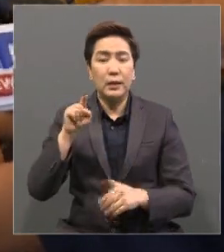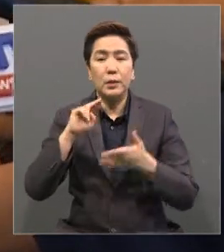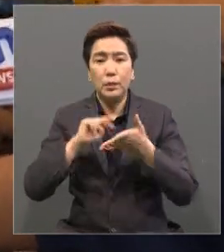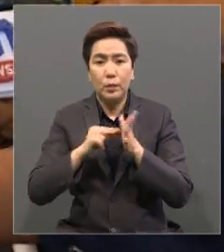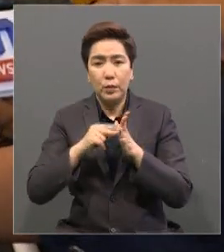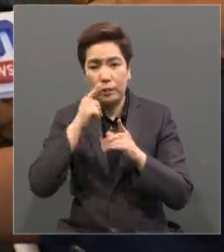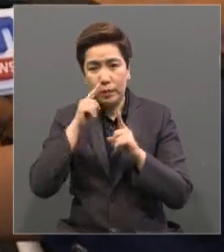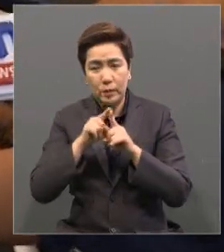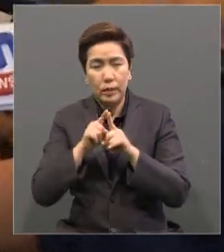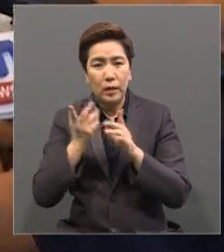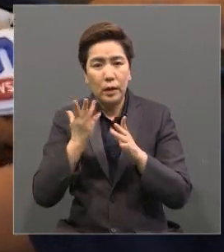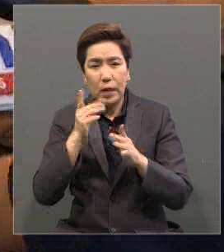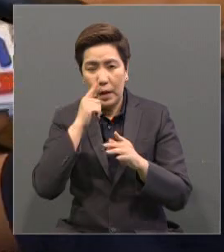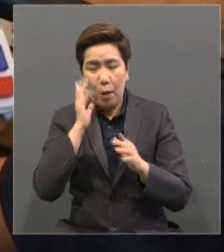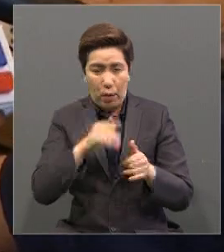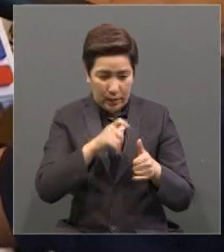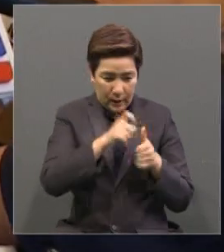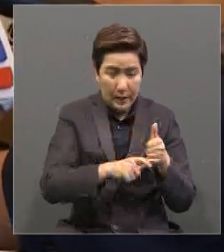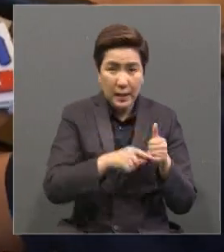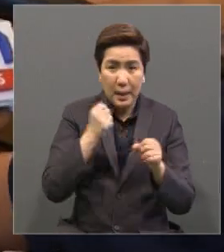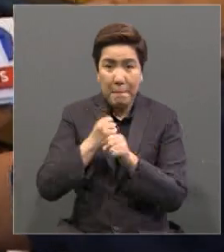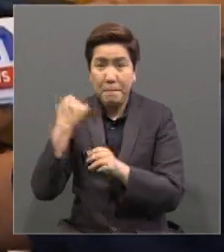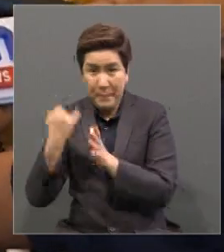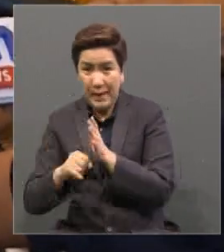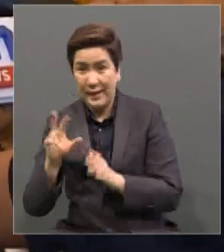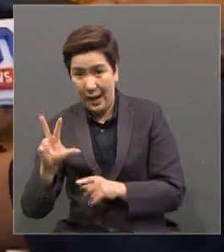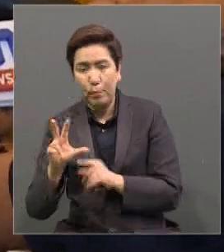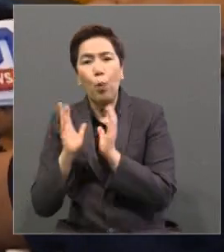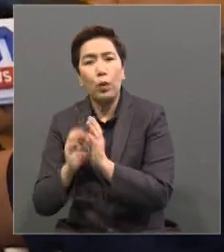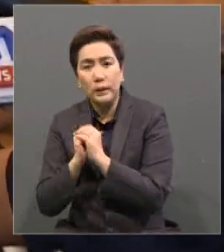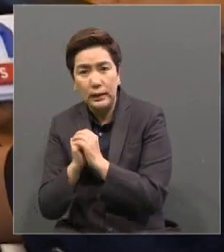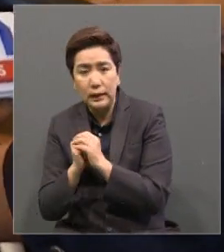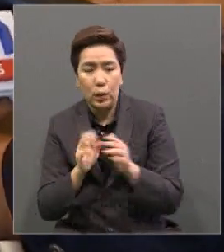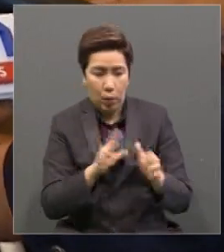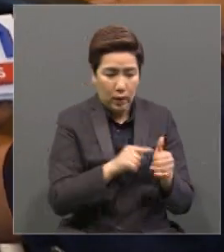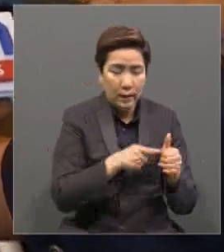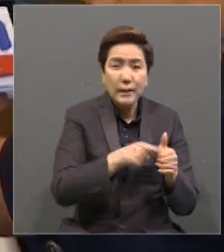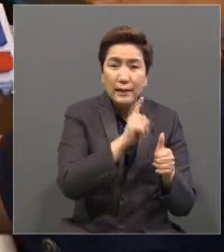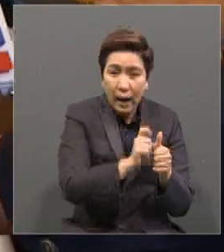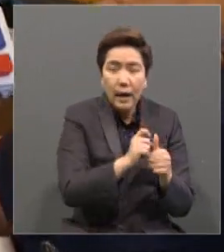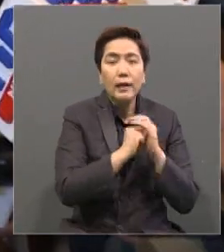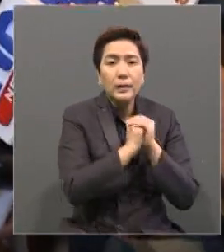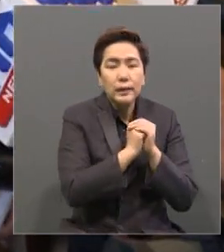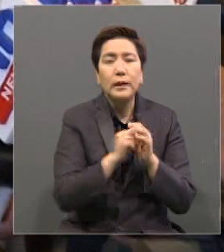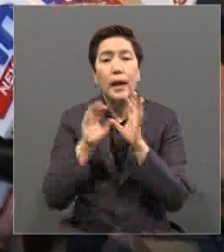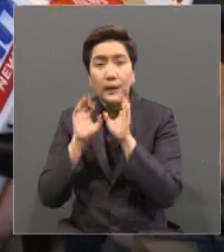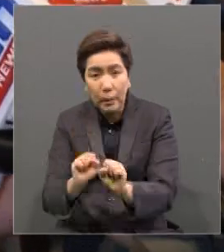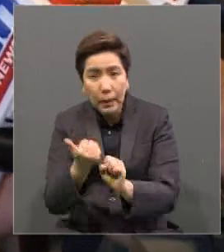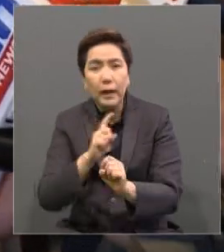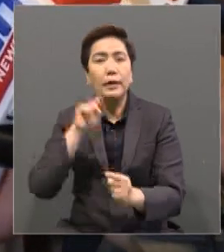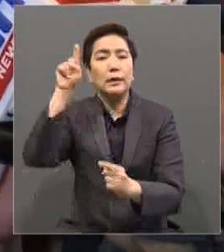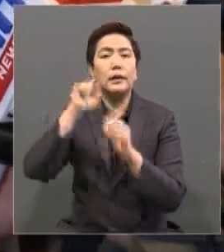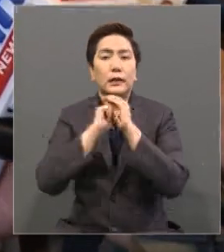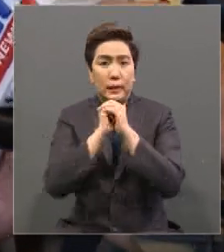การทั้งเป็นฝ่ายผู้ต้องหาด้วยเป็นผู้เสียหายด้วยนะครับแล้วก็ถูกจับได้ที่เมืองจีนนะครับก็เท่า